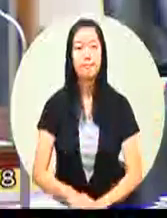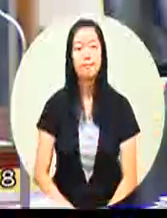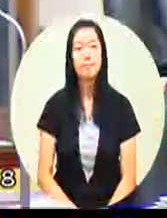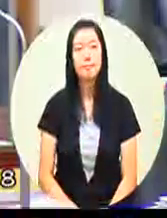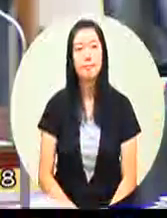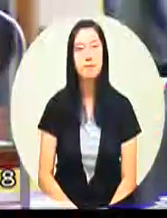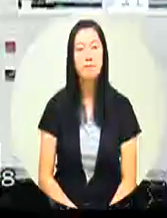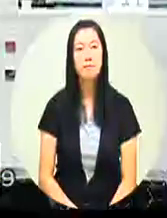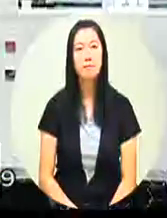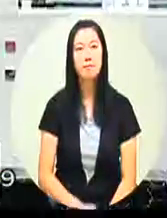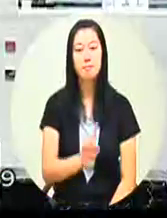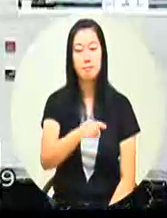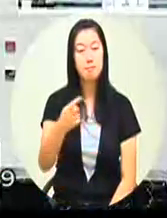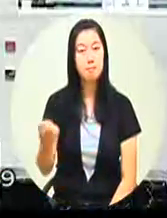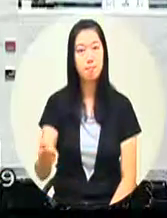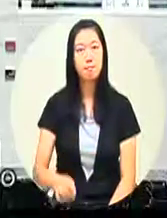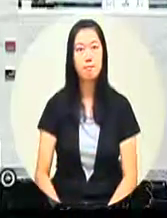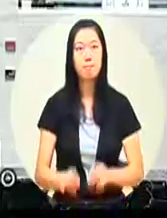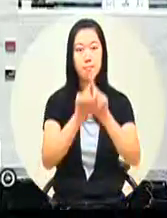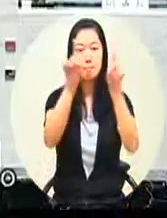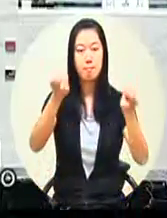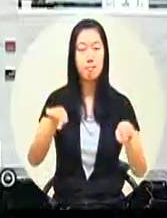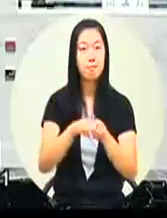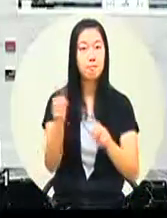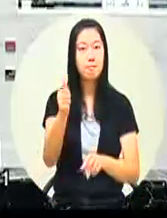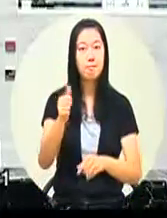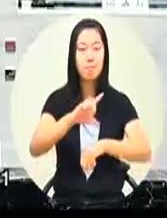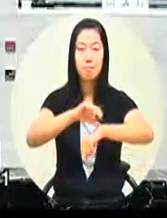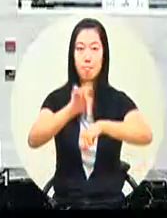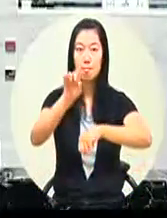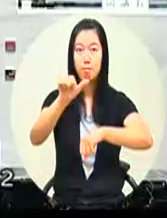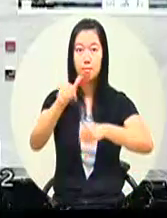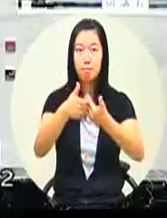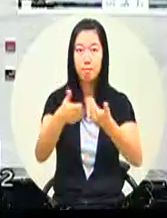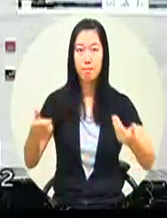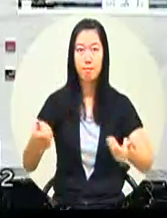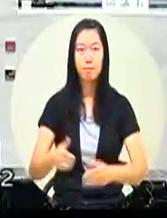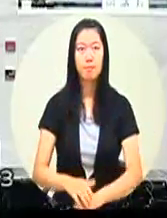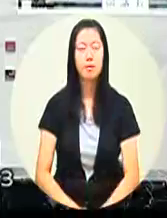谢谢 好，接着请张文瑞议员质询，时间15分钟。